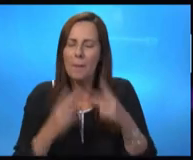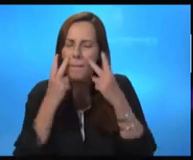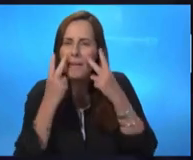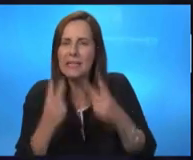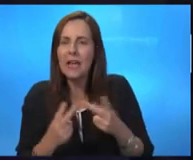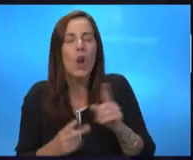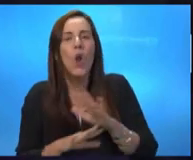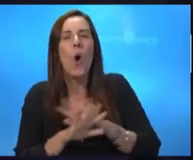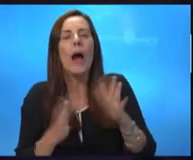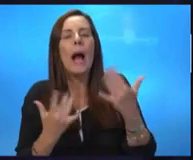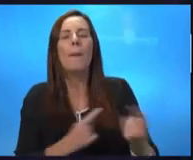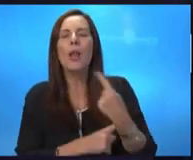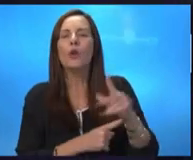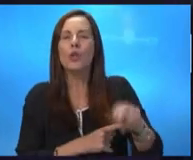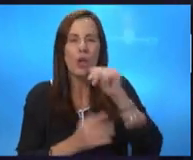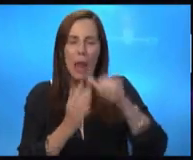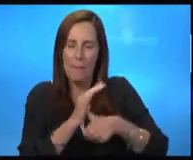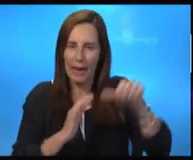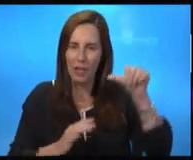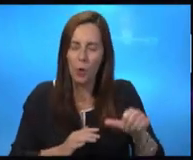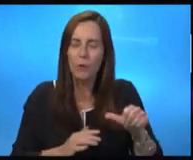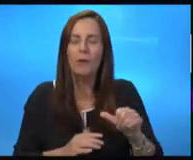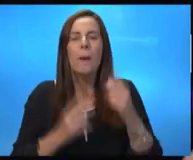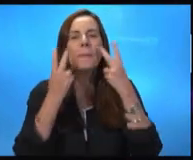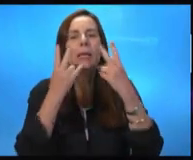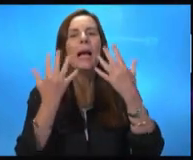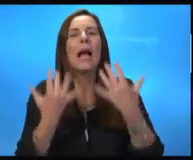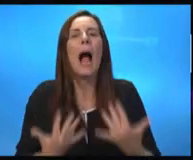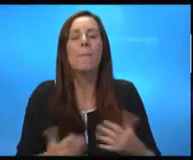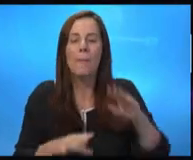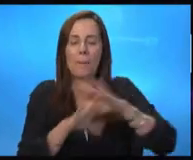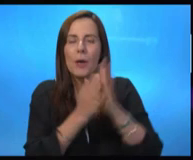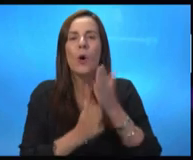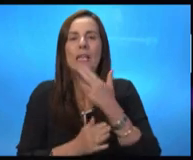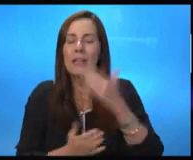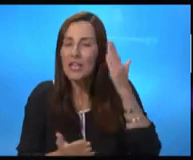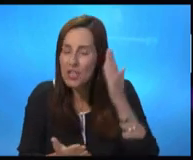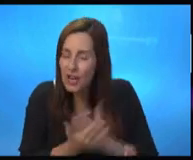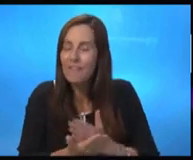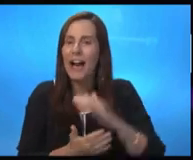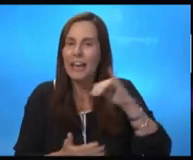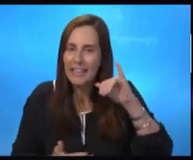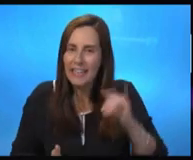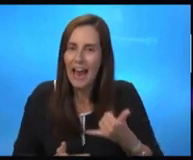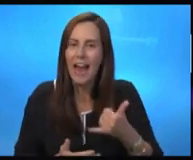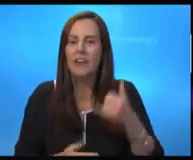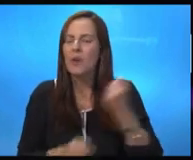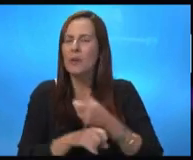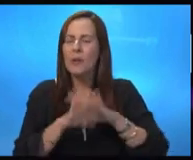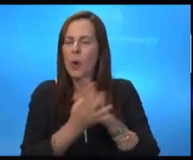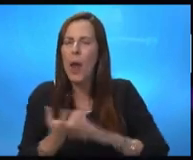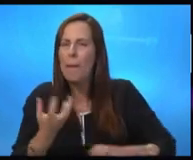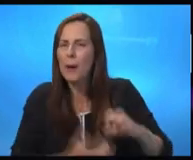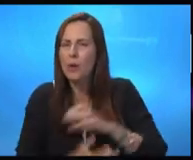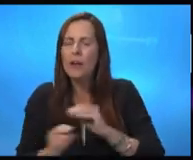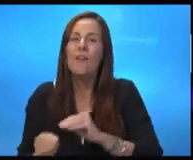רק כמה לקוחות יש להם איגוד, אלא כמה מכלל הישראלים שכבר תרחו להתעסק עם כל הבירוקרטיה הזאת